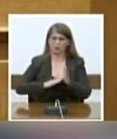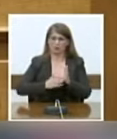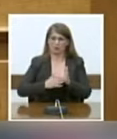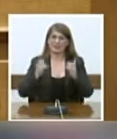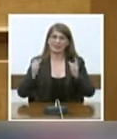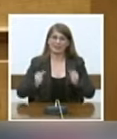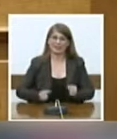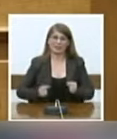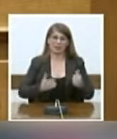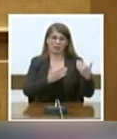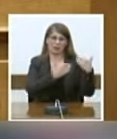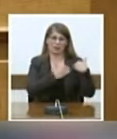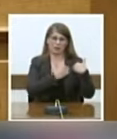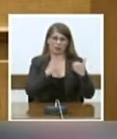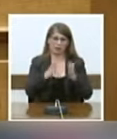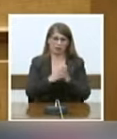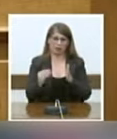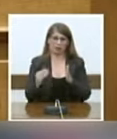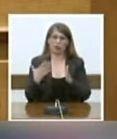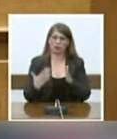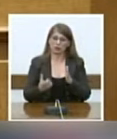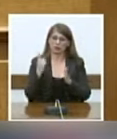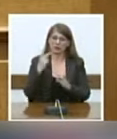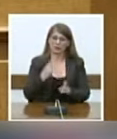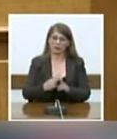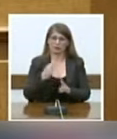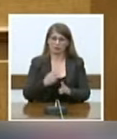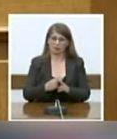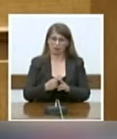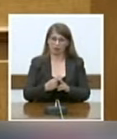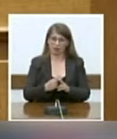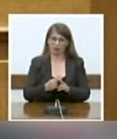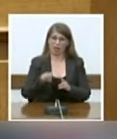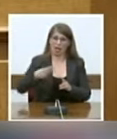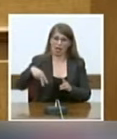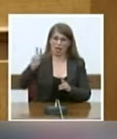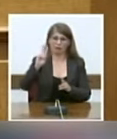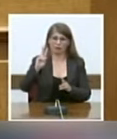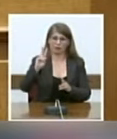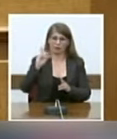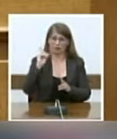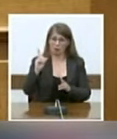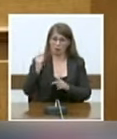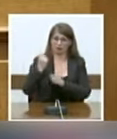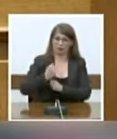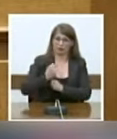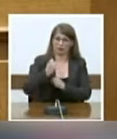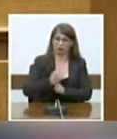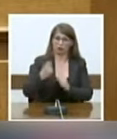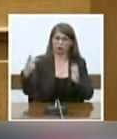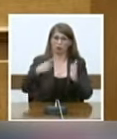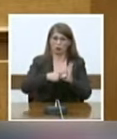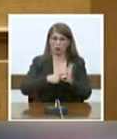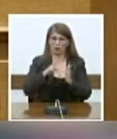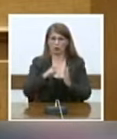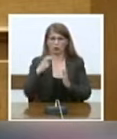θέσεις ευθύνης, παραδείγματος χάρη, ο οποίος έχει παιδί, μια σημαντικότατη αύξηση πια από 1η-1η του